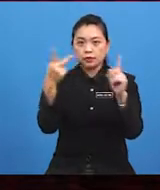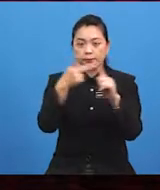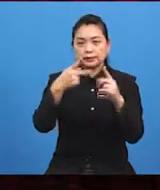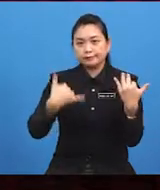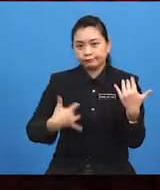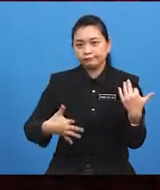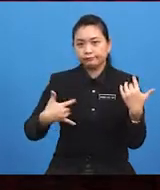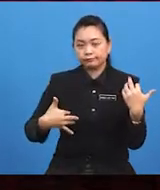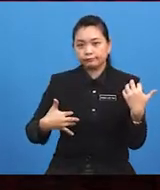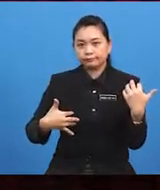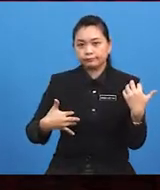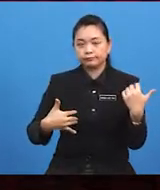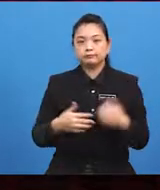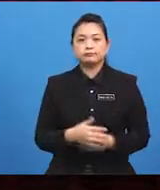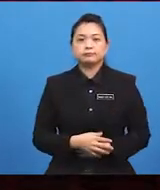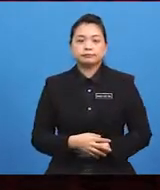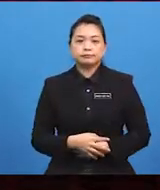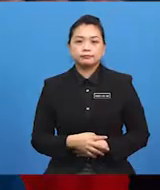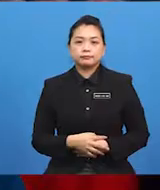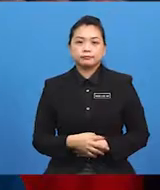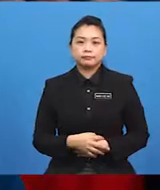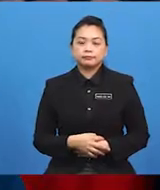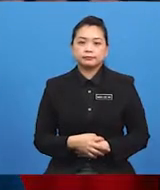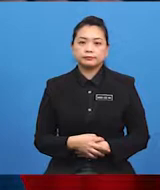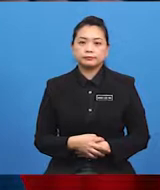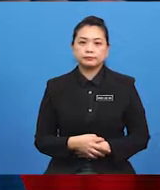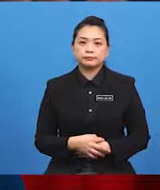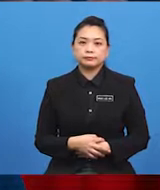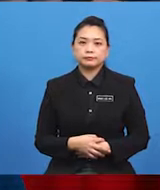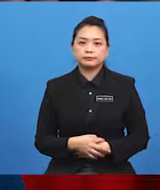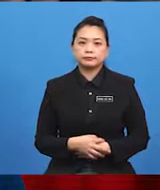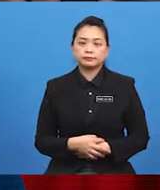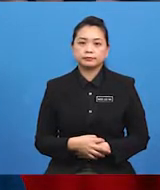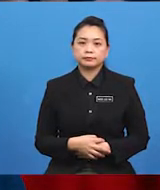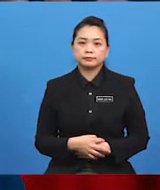kepada penjarian makam kud yang akan dimainkan.